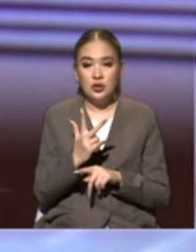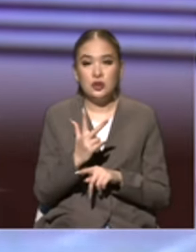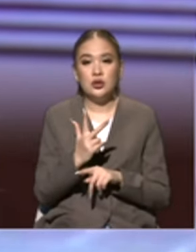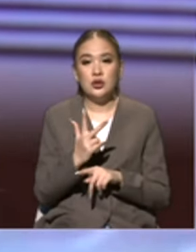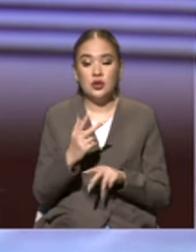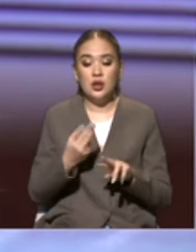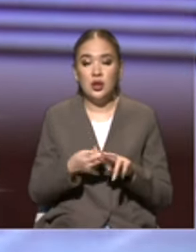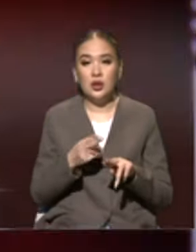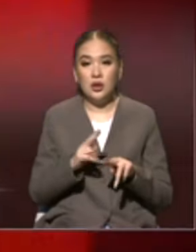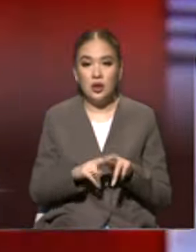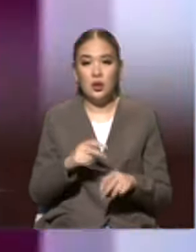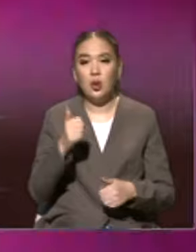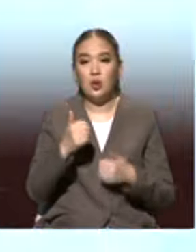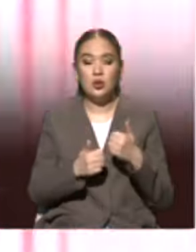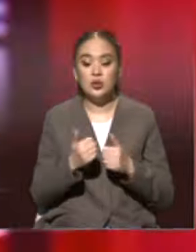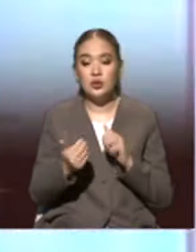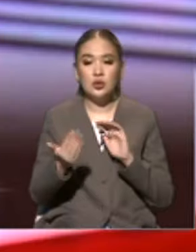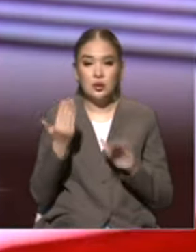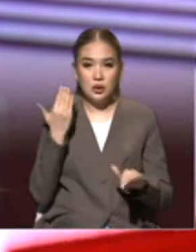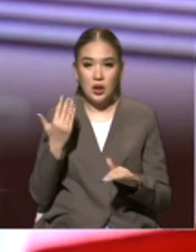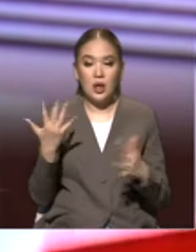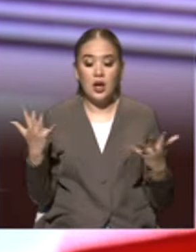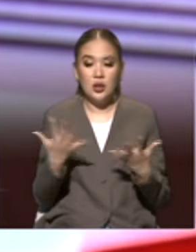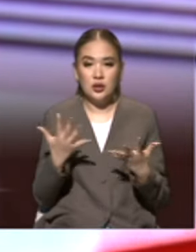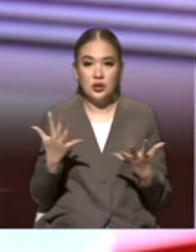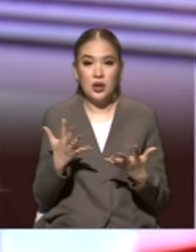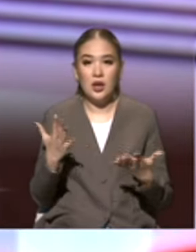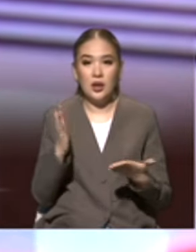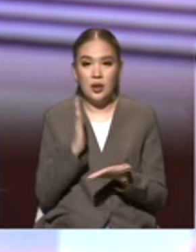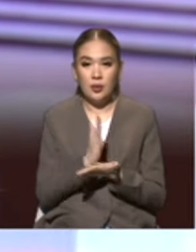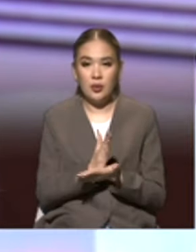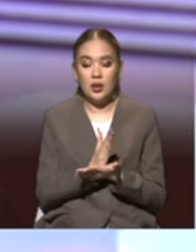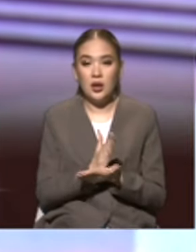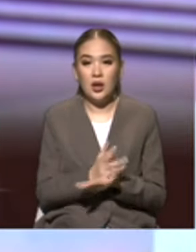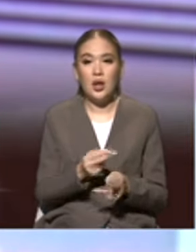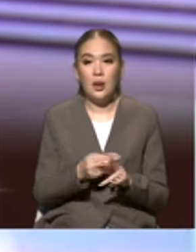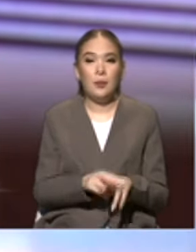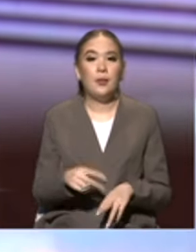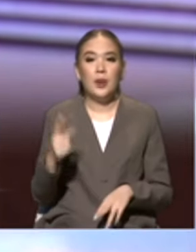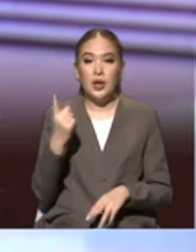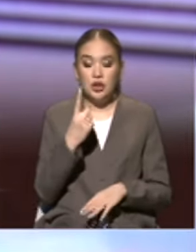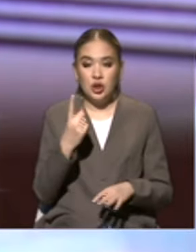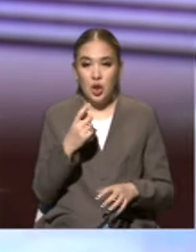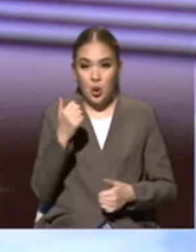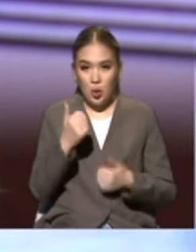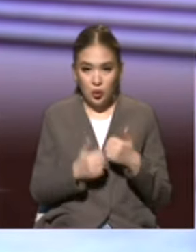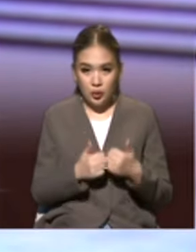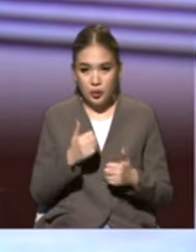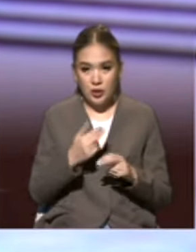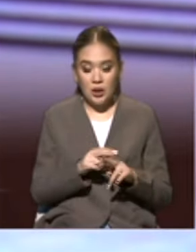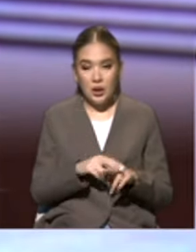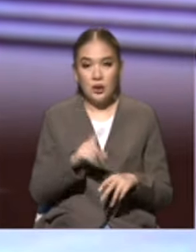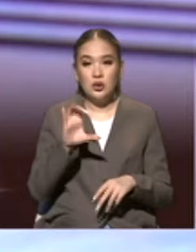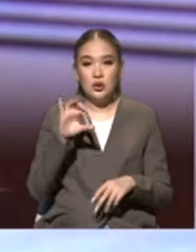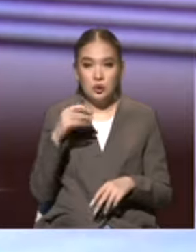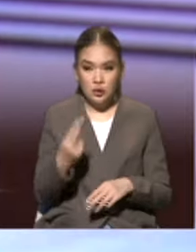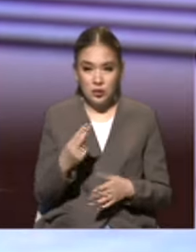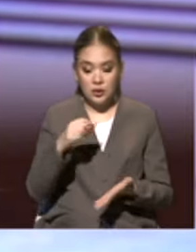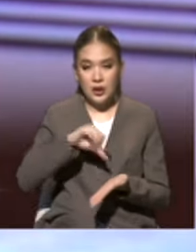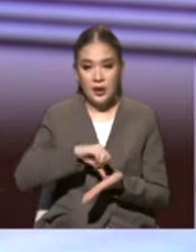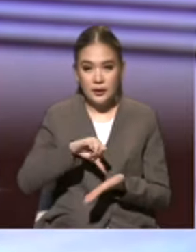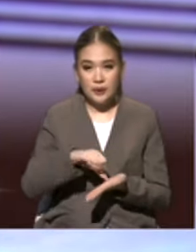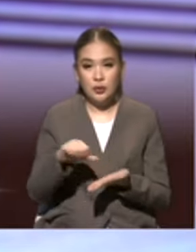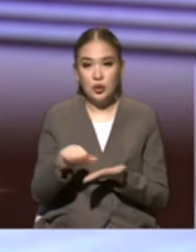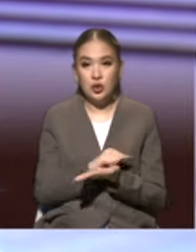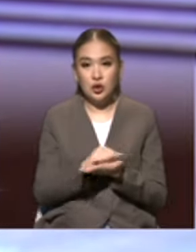өткізілген жағдайдың алдын алу үшін бұл заңда қандай ерекшелік бар? Бұл заңда бірінші конкурста бір әлеуетті өнім беруші қатысып, оның құжаттары